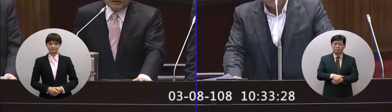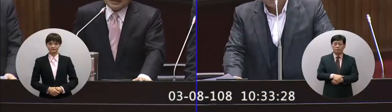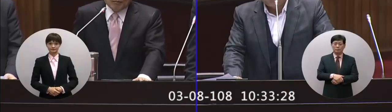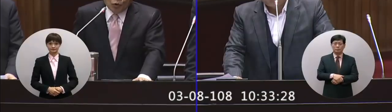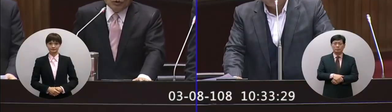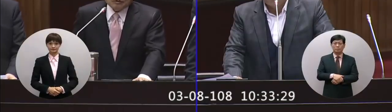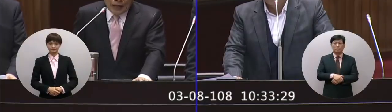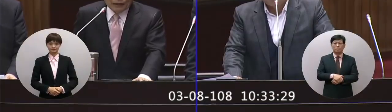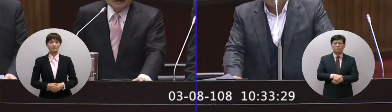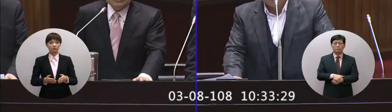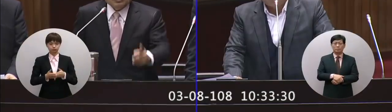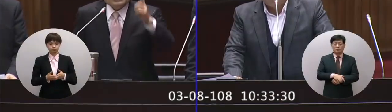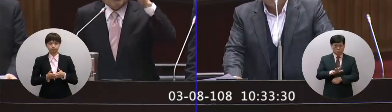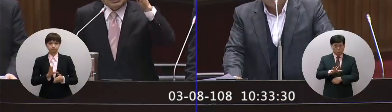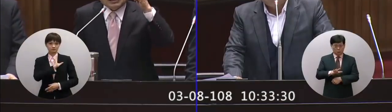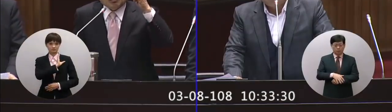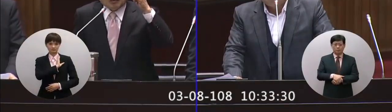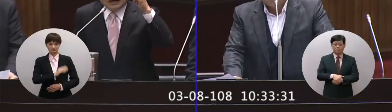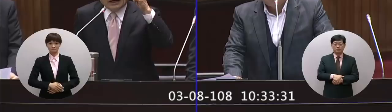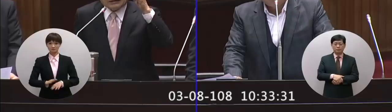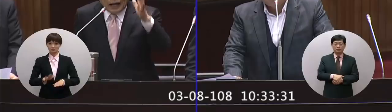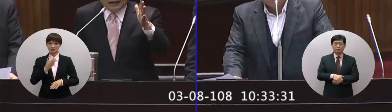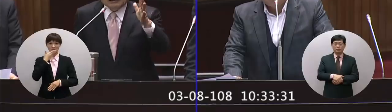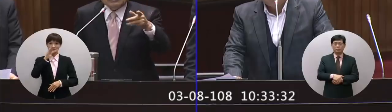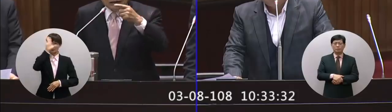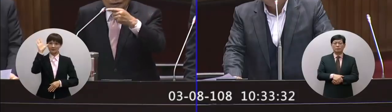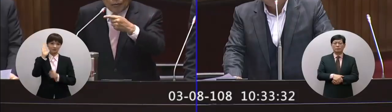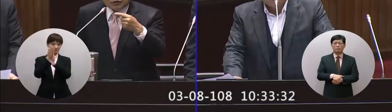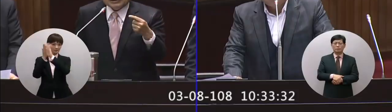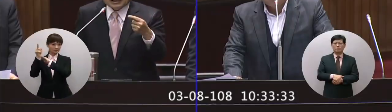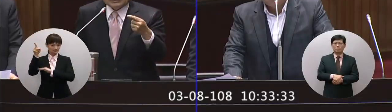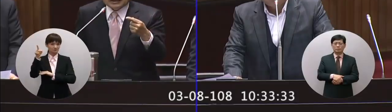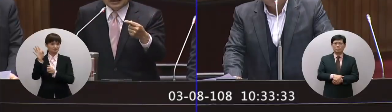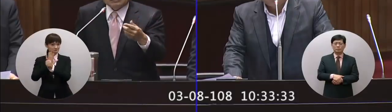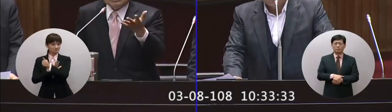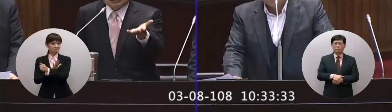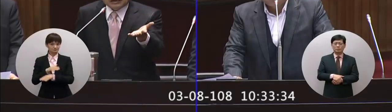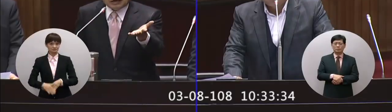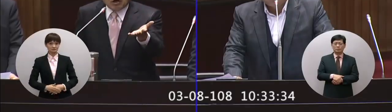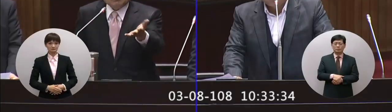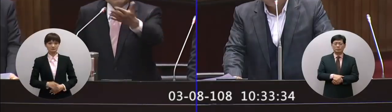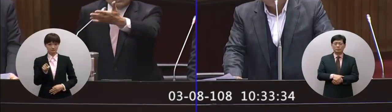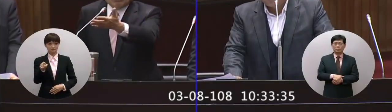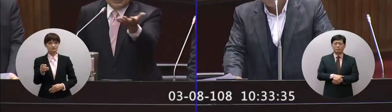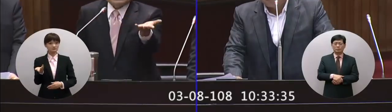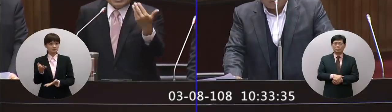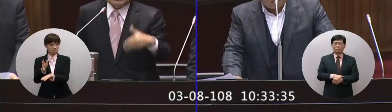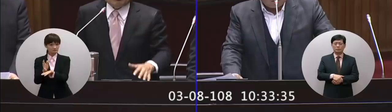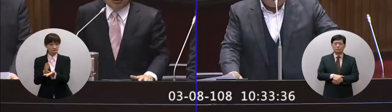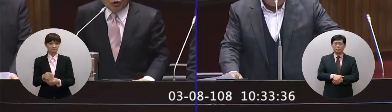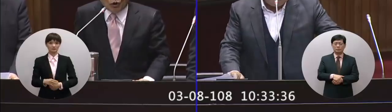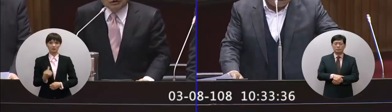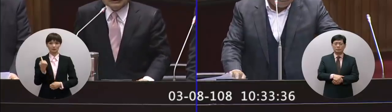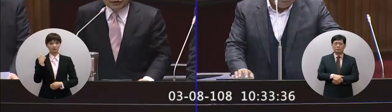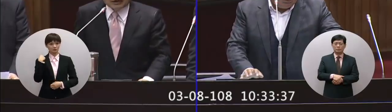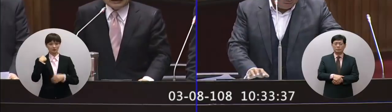这嘛是袂使无， 拢有做啦， 因为这样天气有关系啦。但那照目之前的情形，像你刚讲，头个早